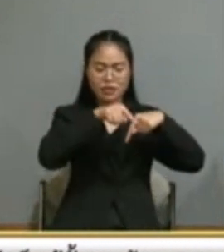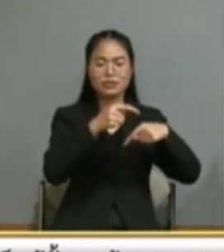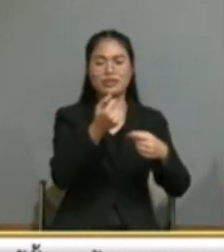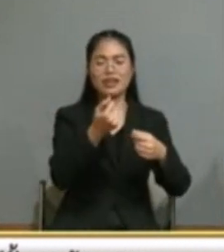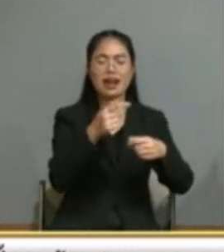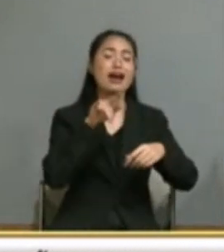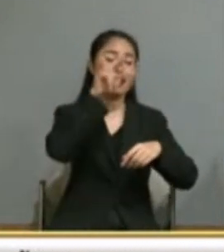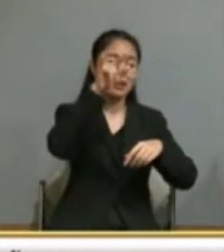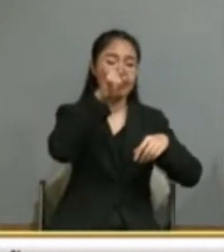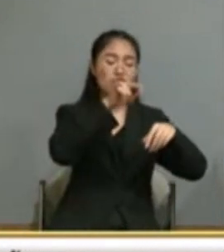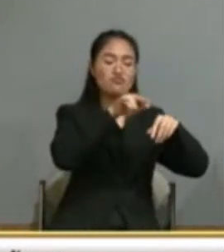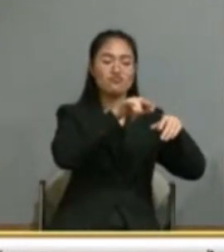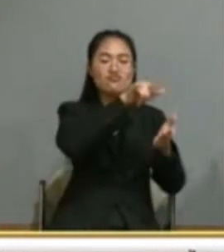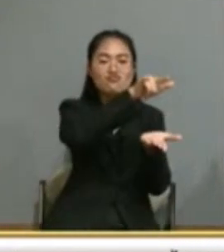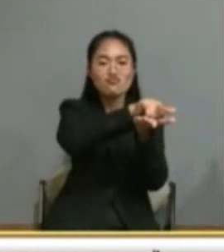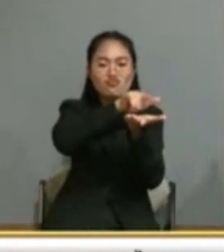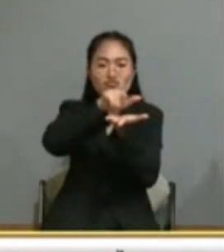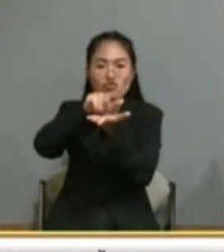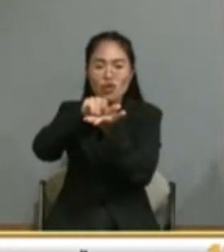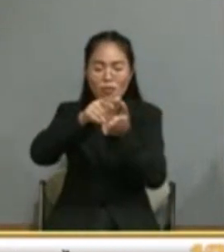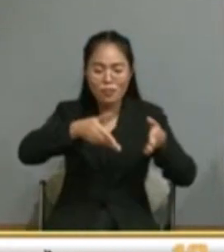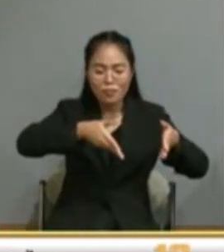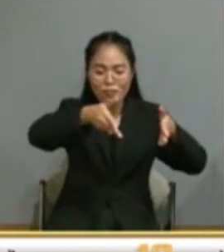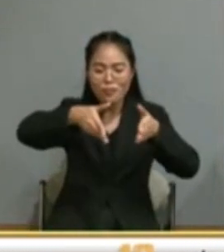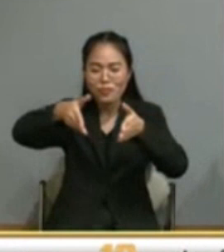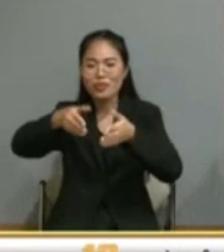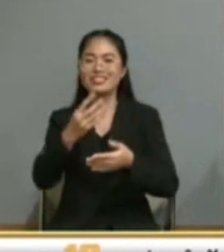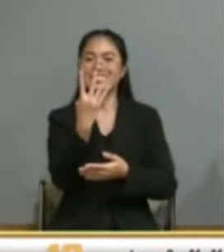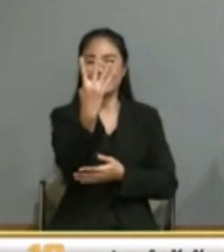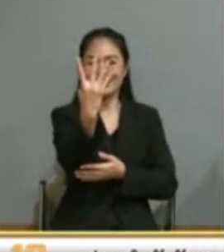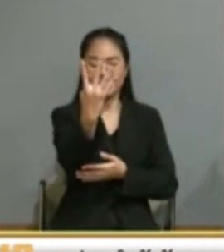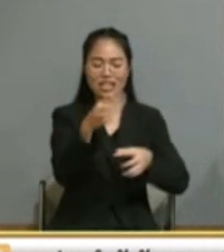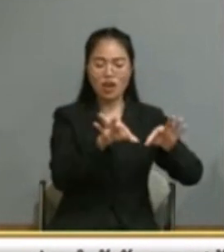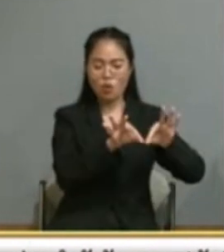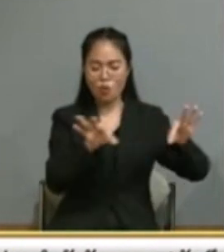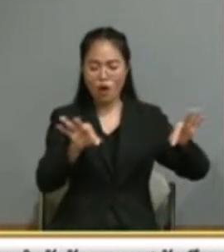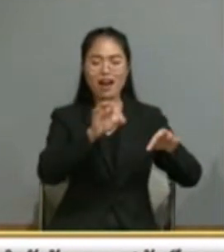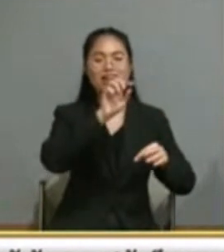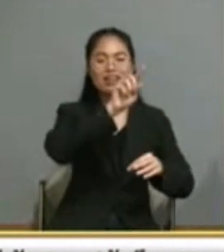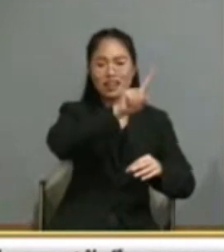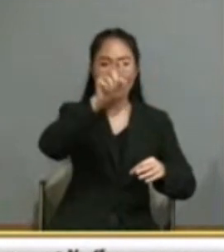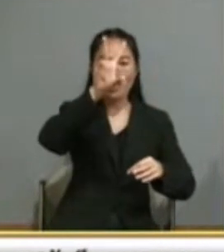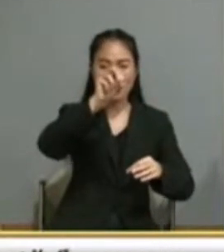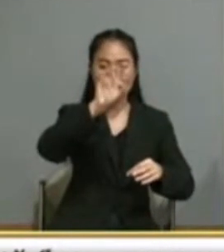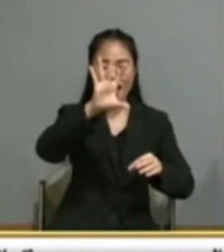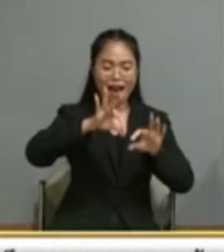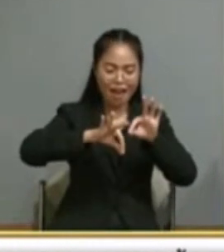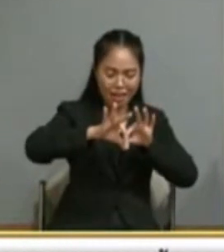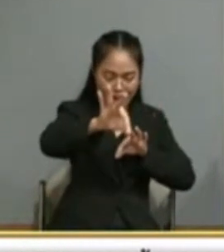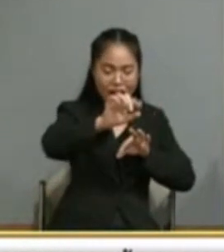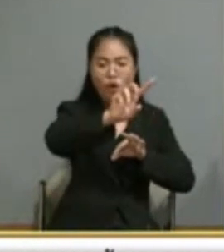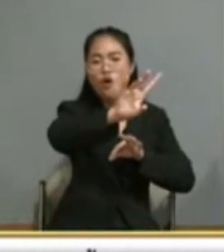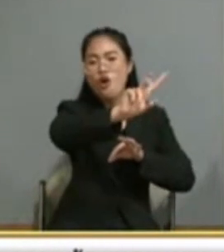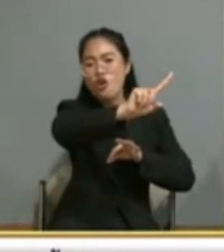ลานจอดท่ากัศยานจำนวน 4 หุมจอดขนาดความกวาง 135 เมตรความยาว